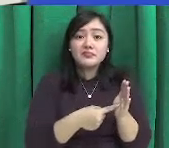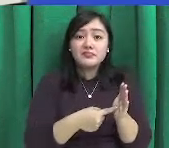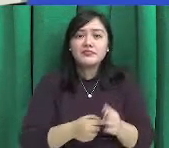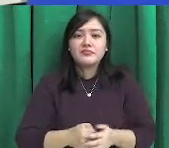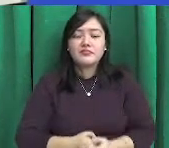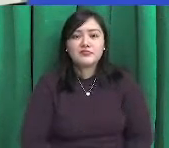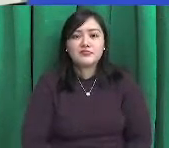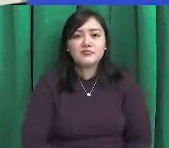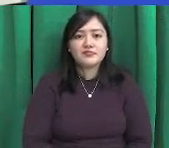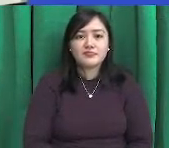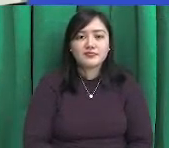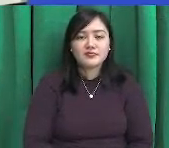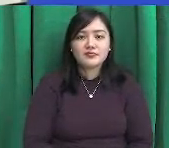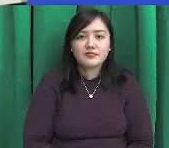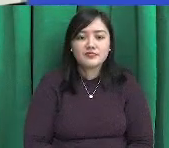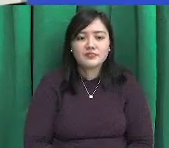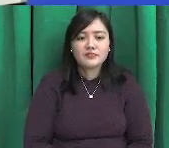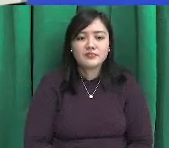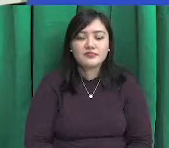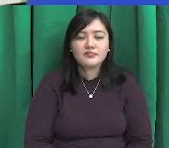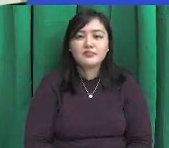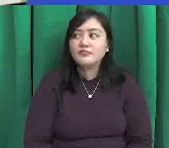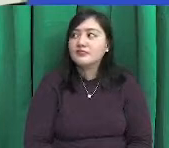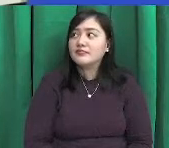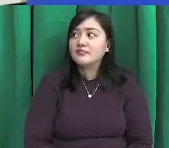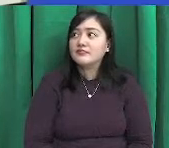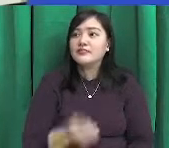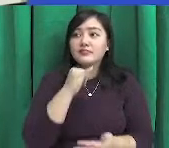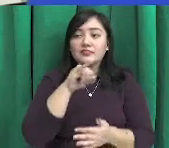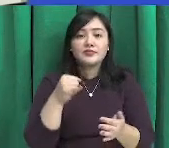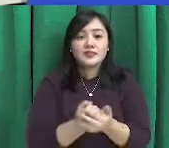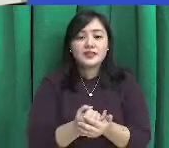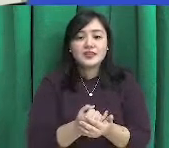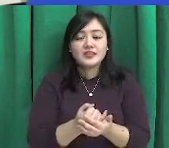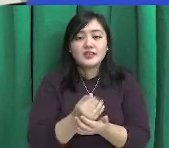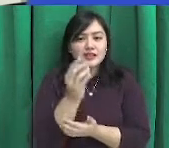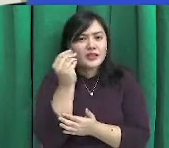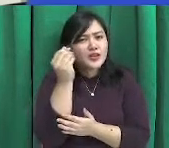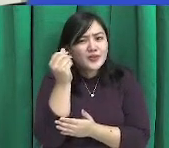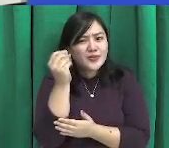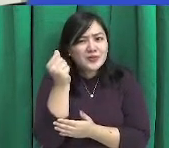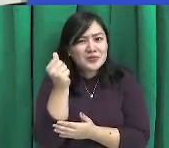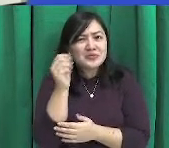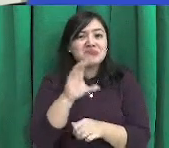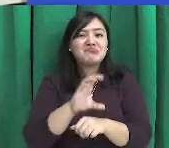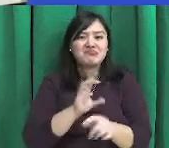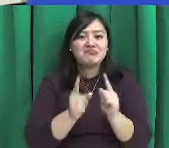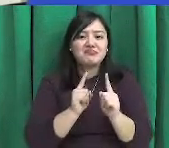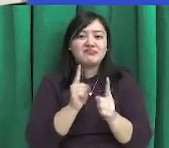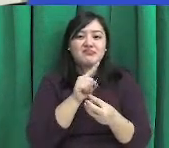Wala. Bihira ho, mga kapatid, mga pinag-uusapan ng ganito.